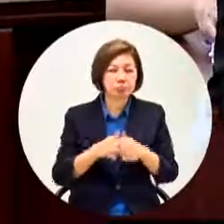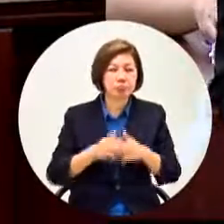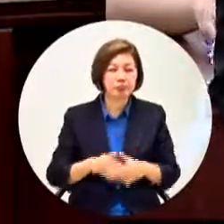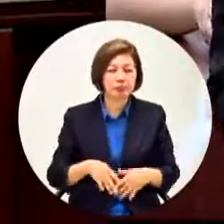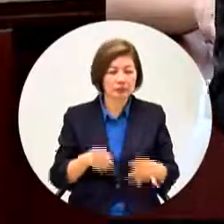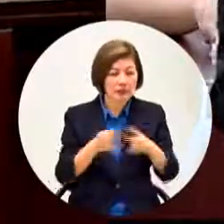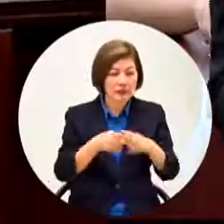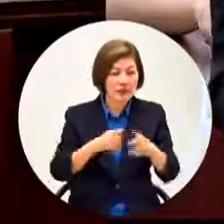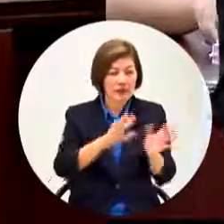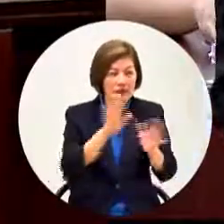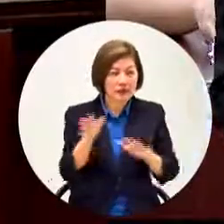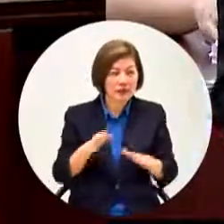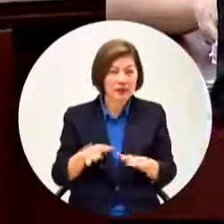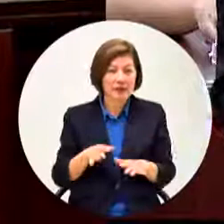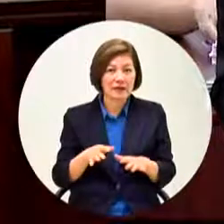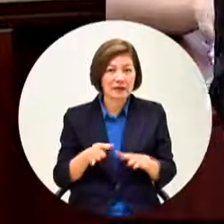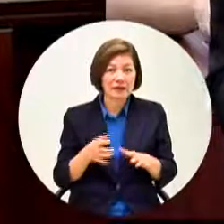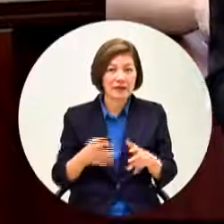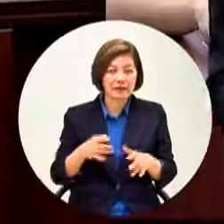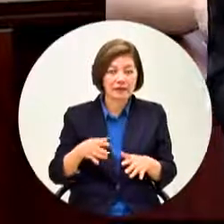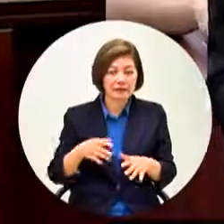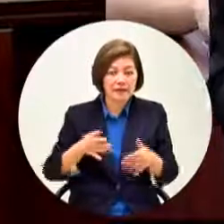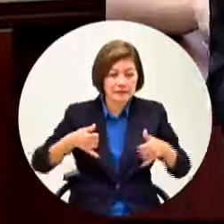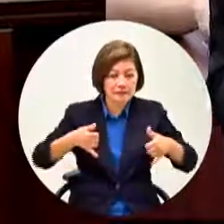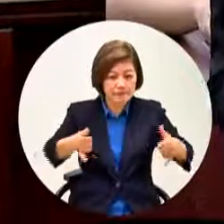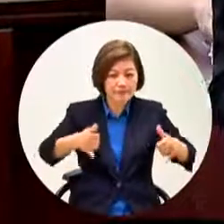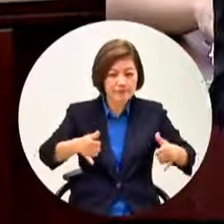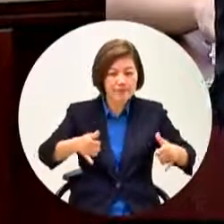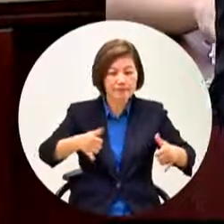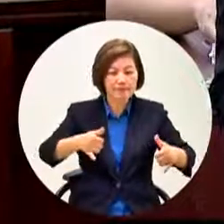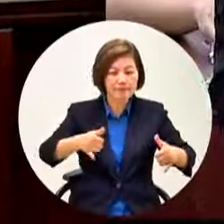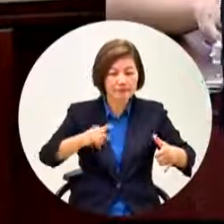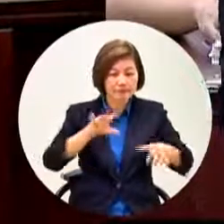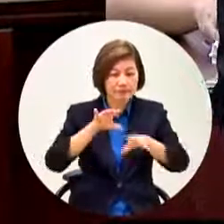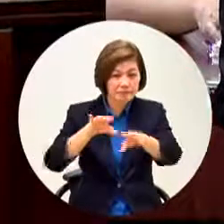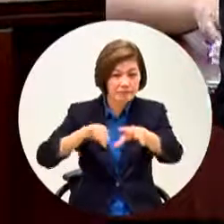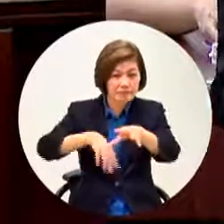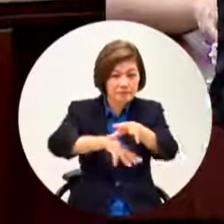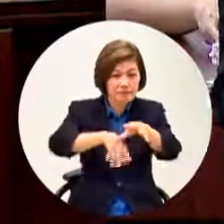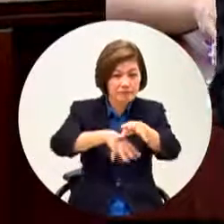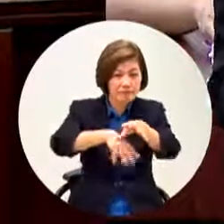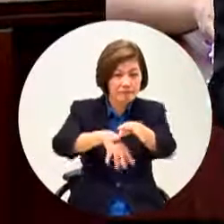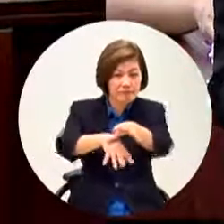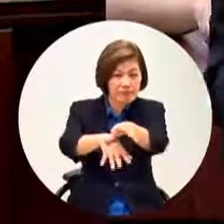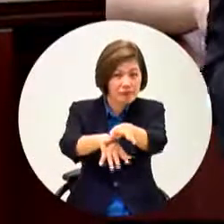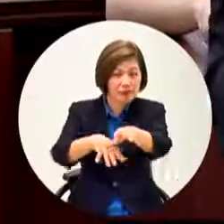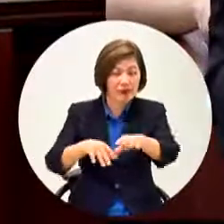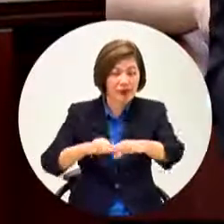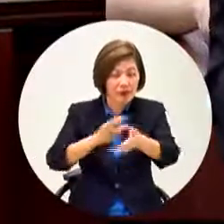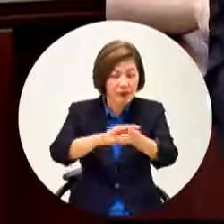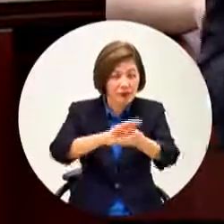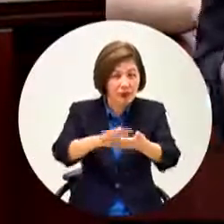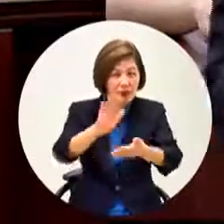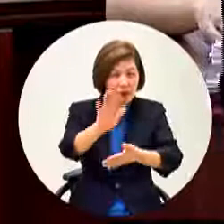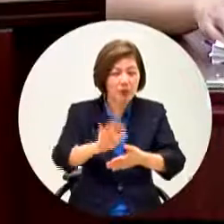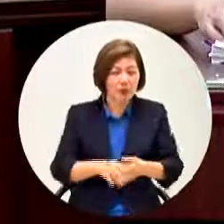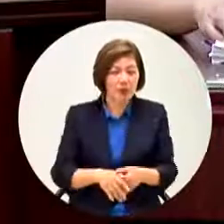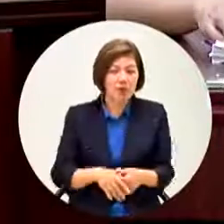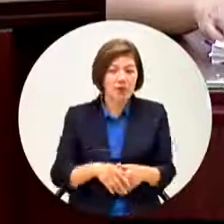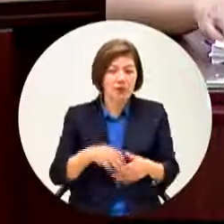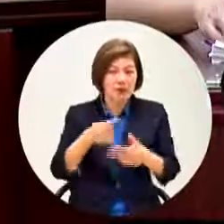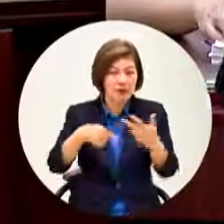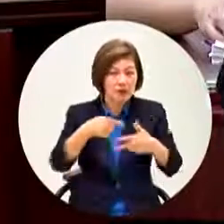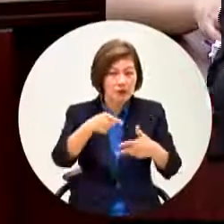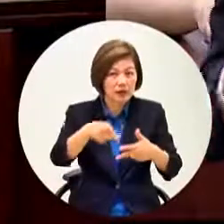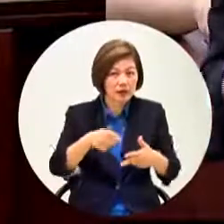街车，这小型扫街车的话，目前我从这个礼拜开始就会去，它可以去扫那个街道比较